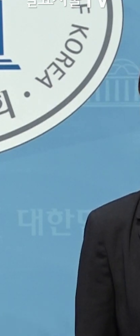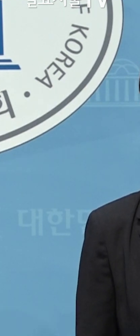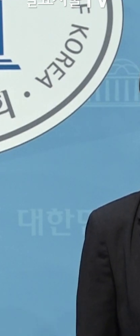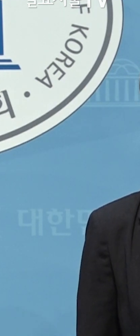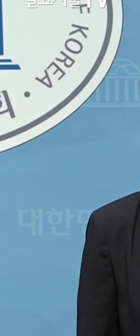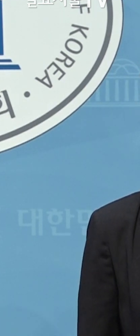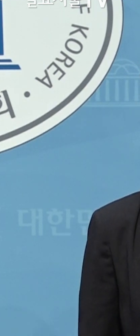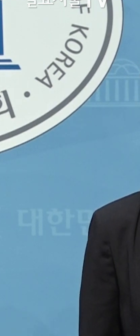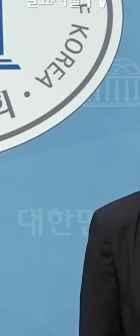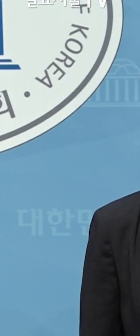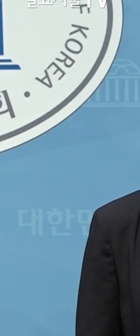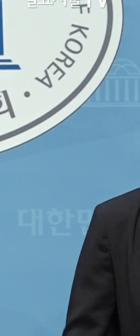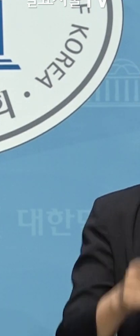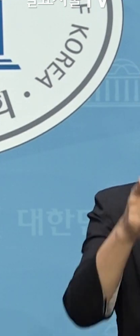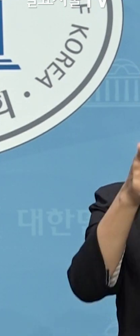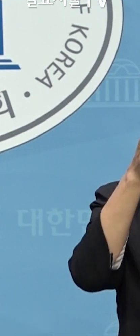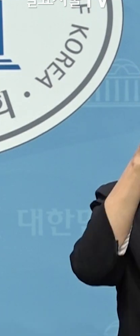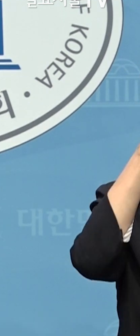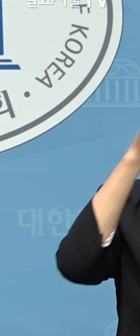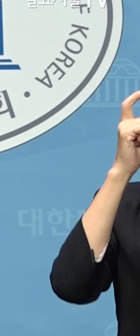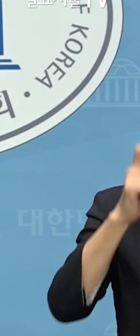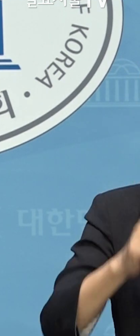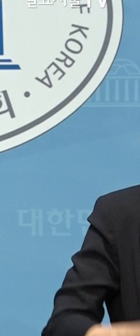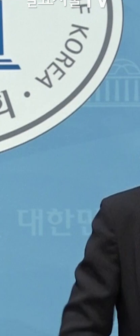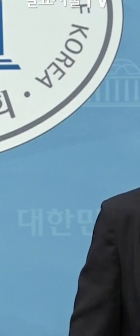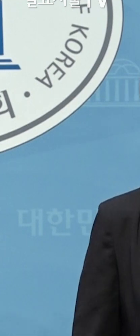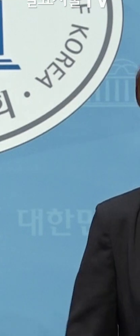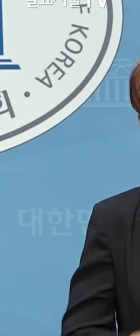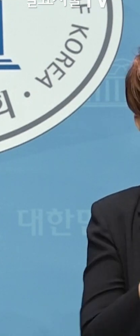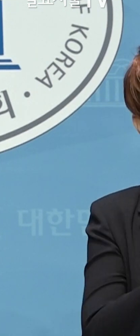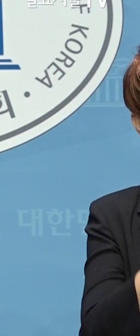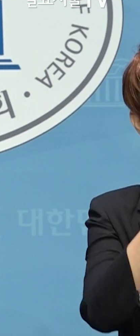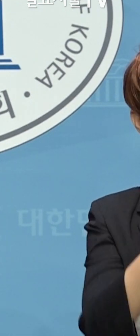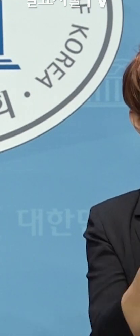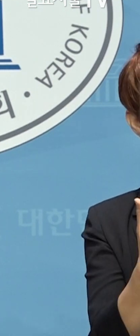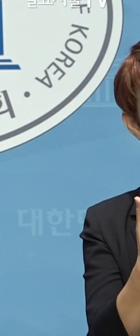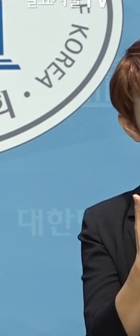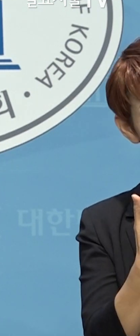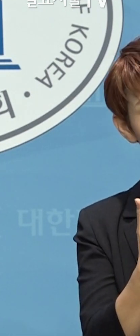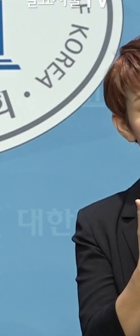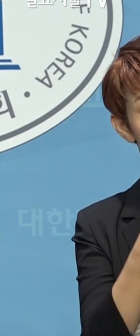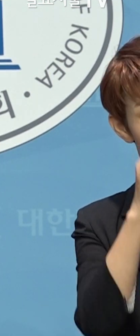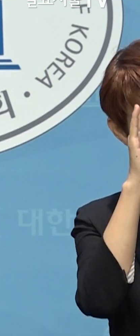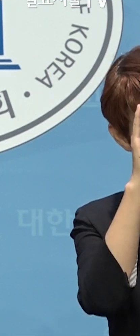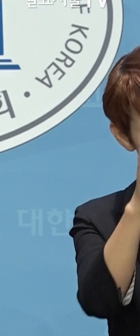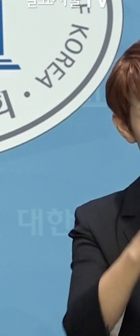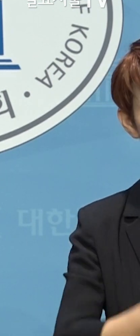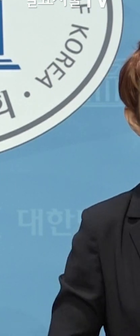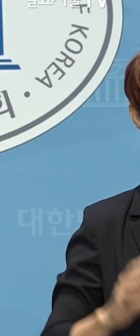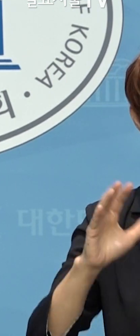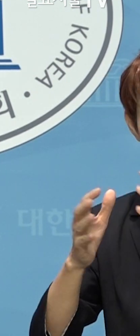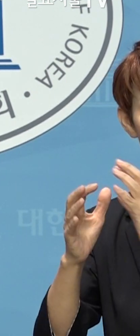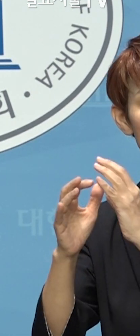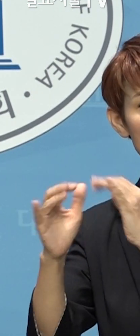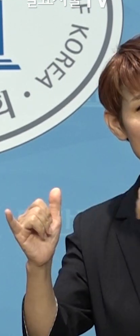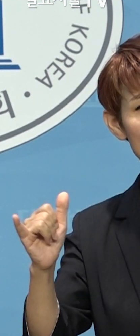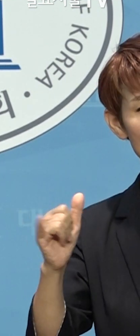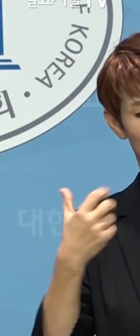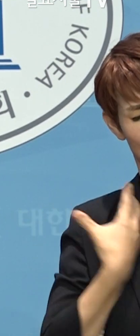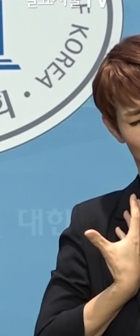발표하겠습니다 고집불통 대통령의 기자회견 언제까지 국민이